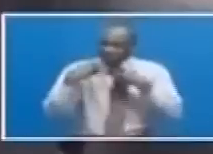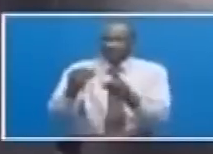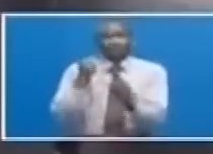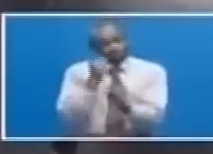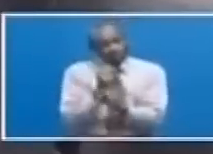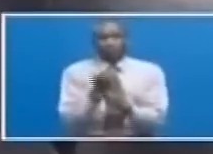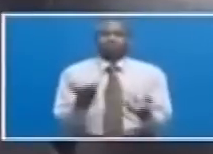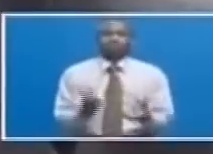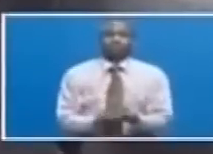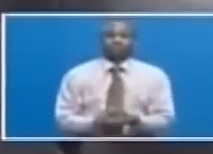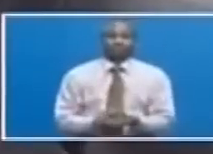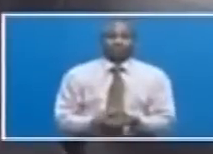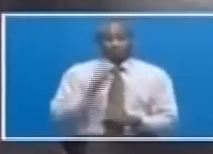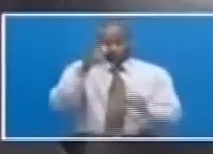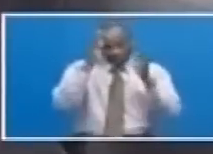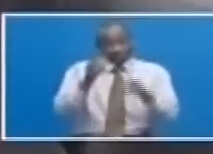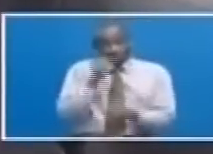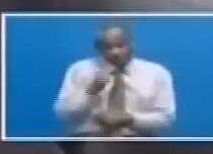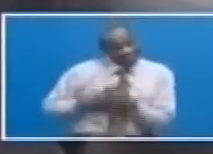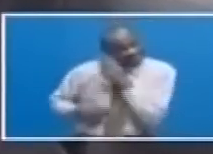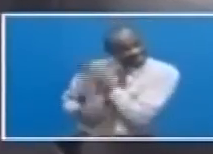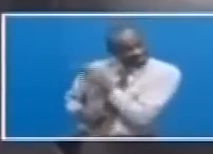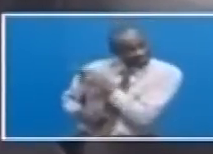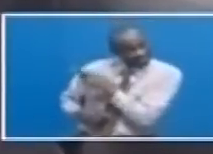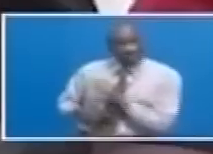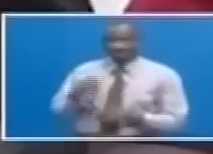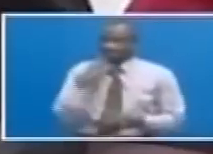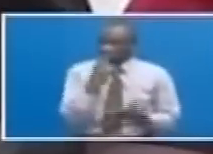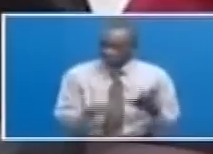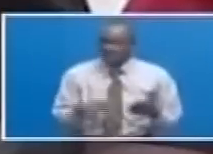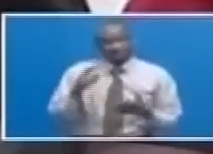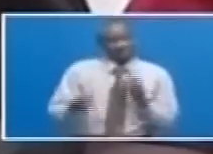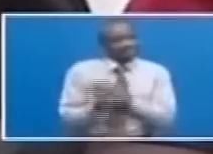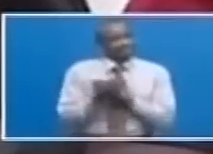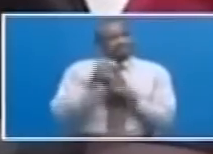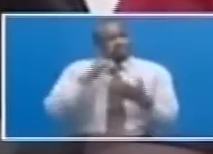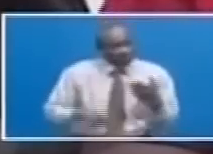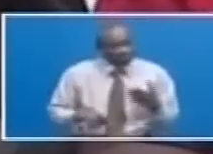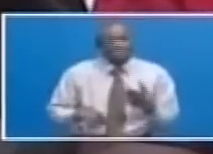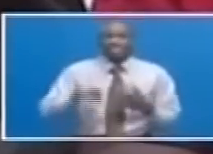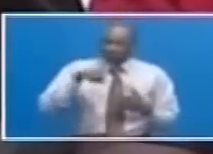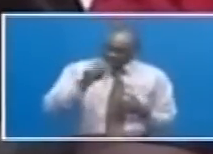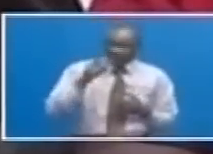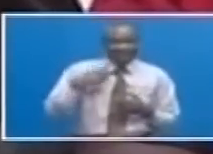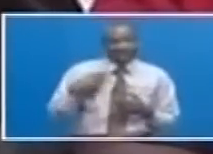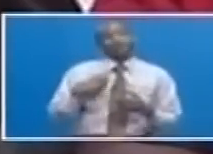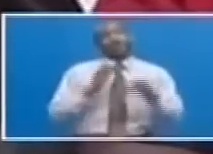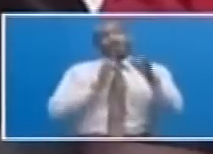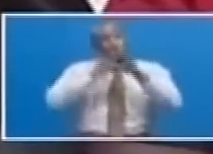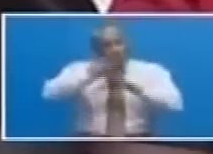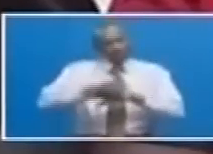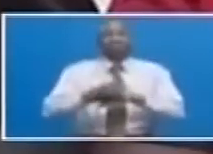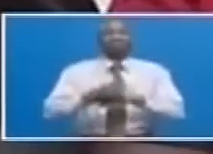kazi. Mmoja wao ni mzee huyu ambaye alifika hapa kijikongoja, akanieleza kwa makisio tu yupo na umri wa zaidi ya